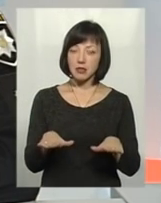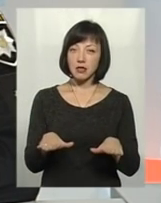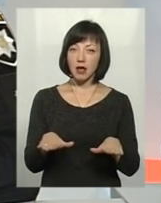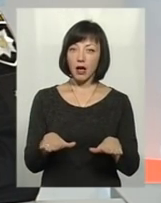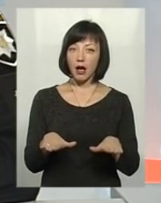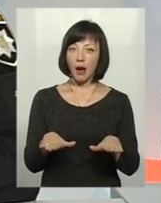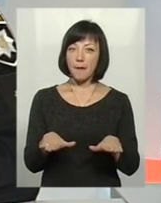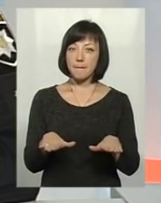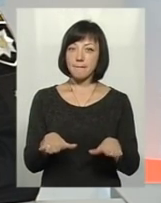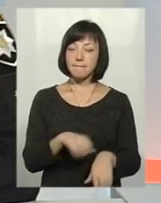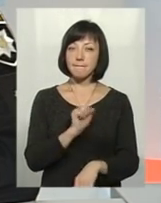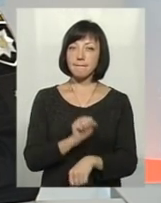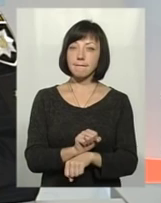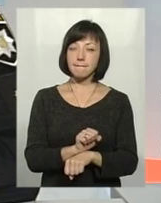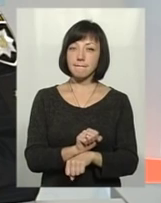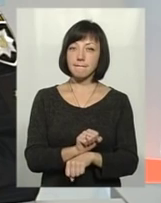паркування, які